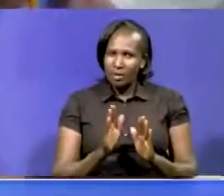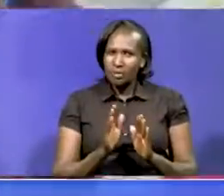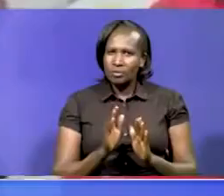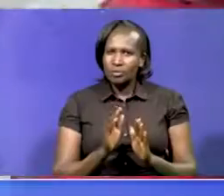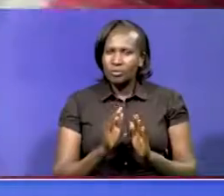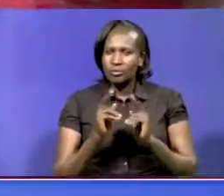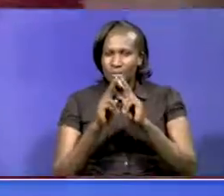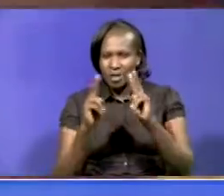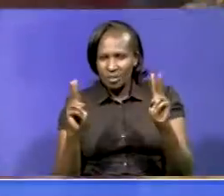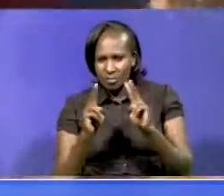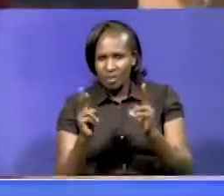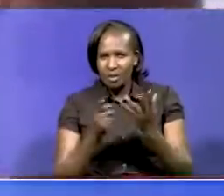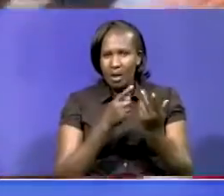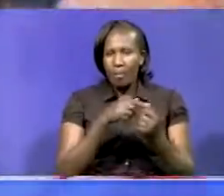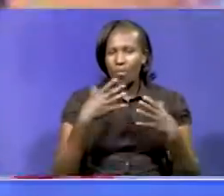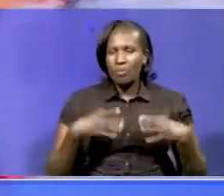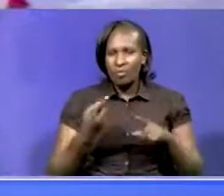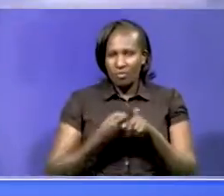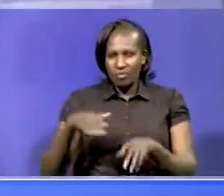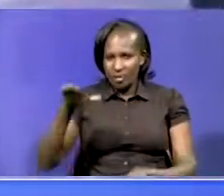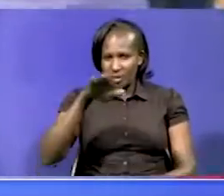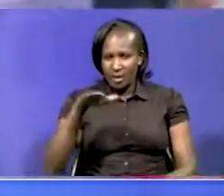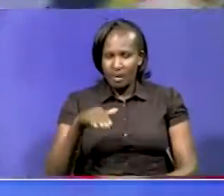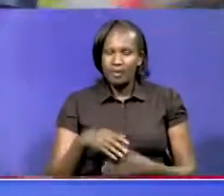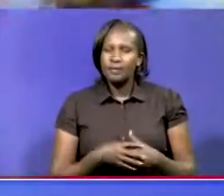amani miongoni mwa wakazi wa eneo hili.